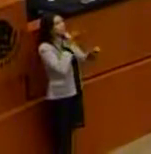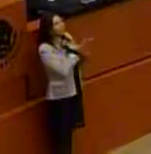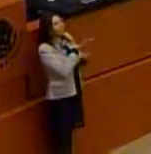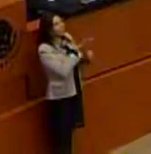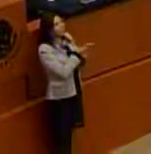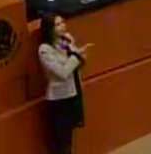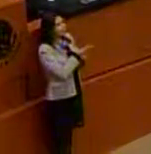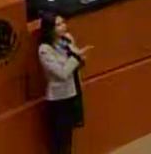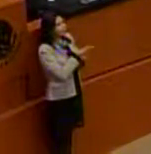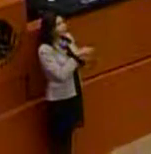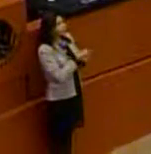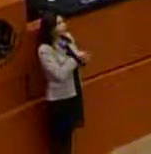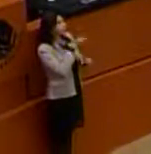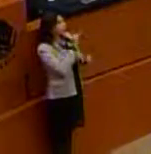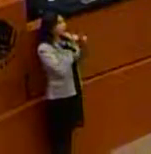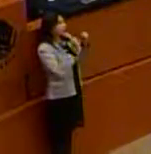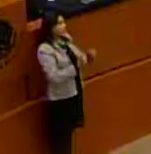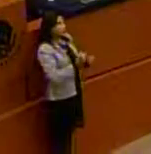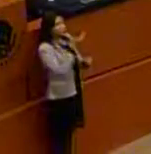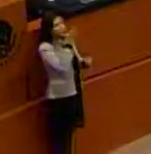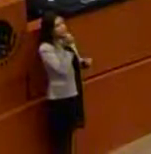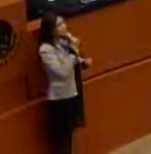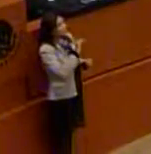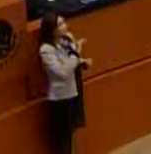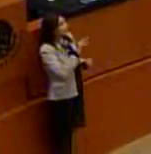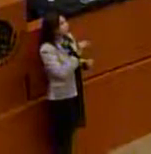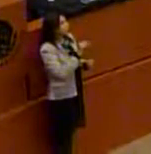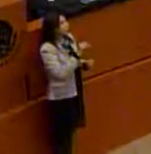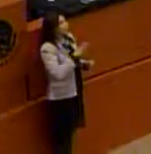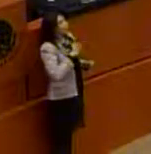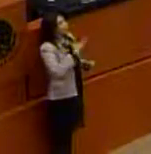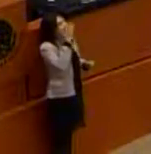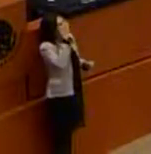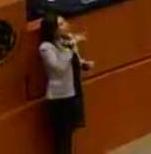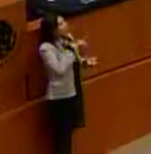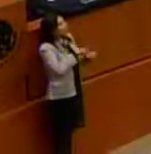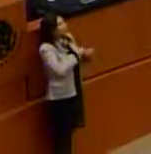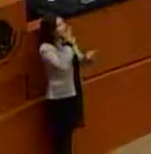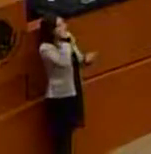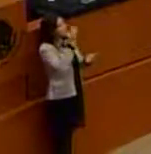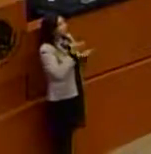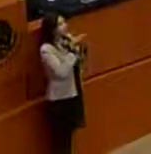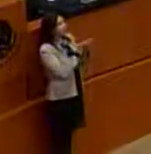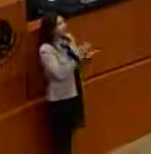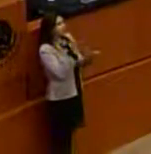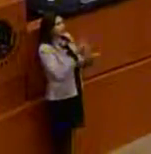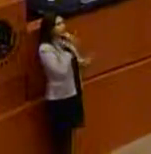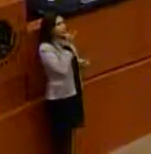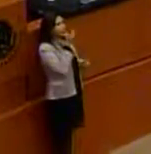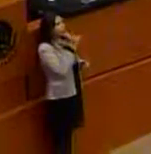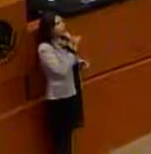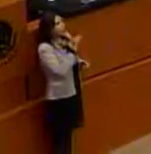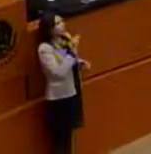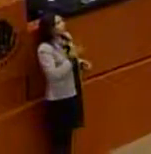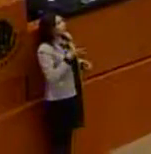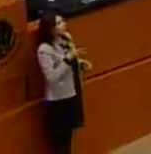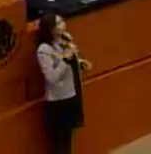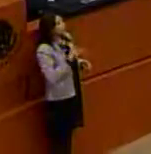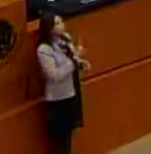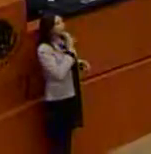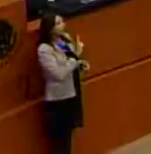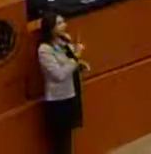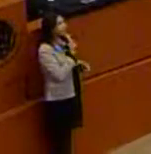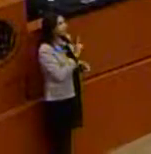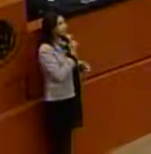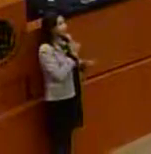incertaines. Comme il est rare que des projets portés par des initiatives populaires aboutissent dès la première tentative et que les moyens de nos réseaux